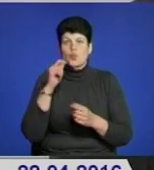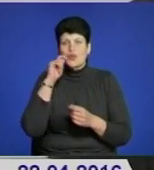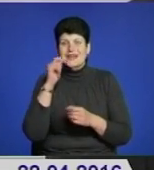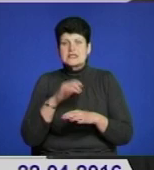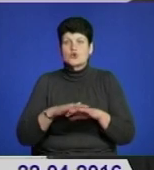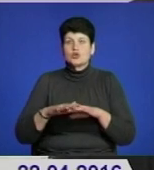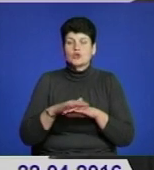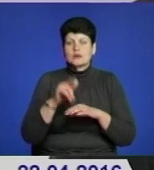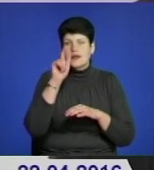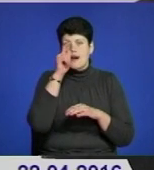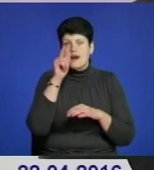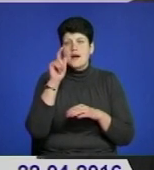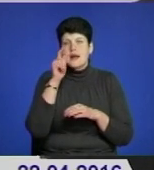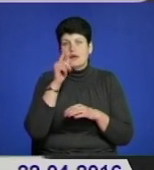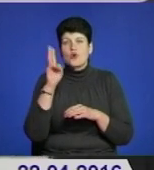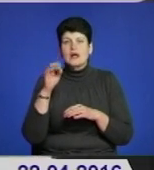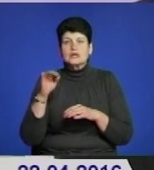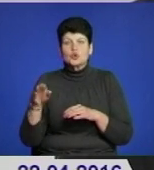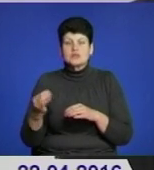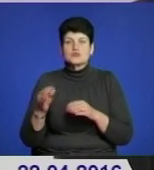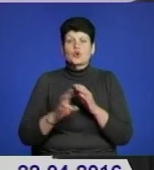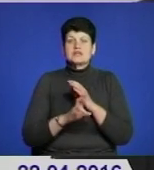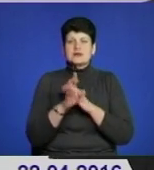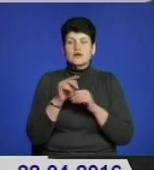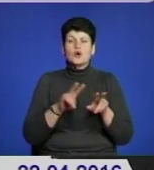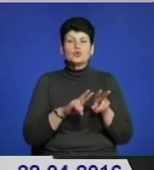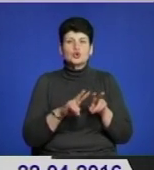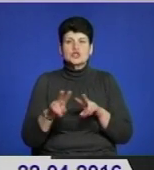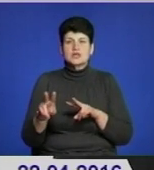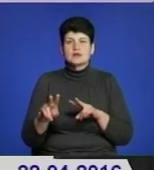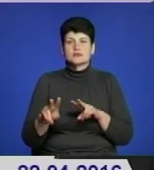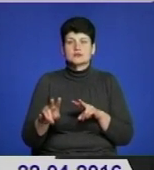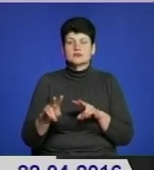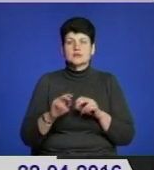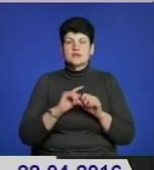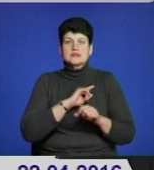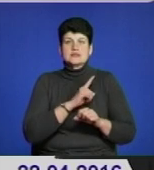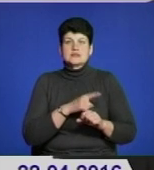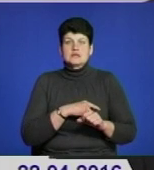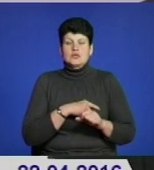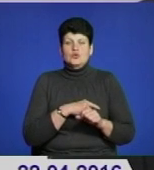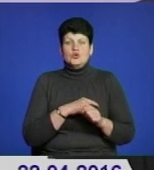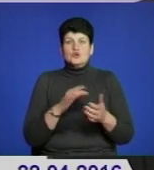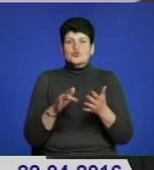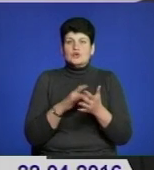народу, греко-католицької церкви, але одночасно і такої мужньої сторінки,